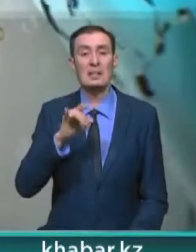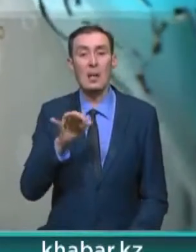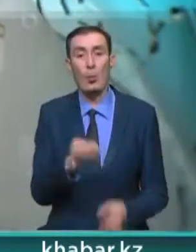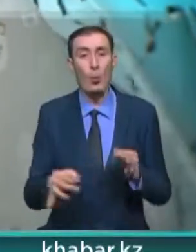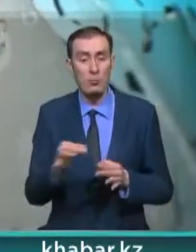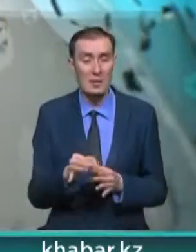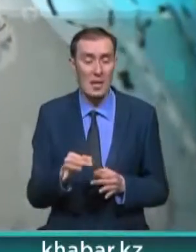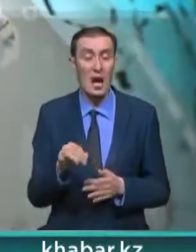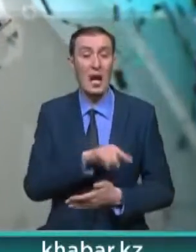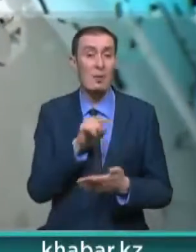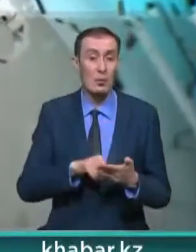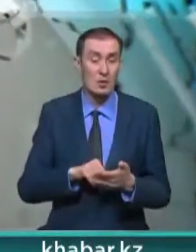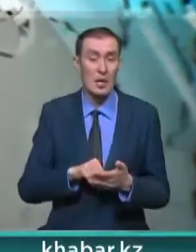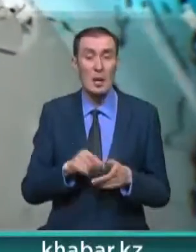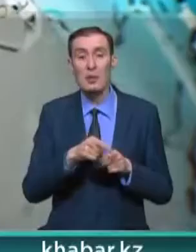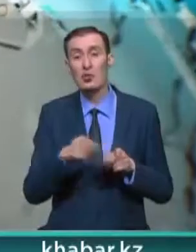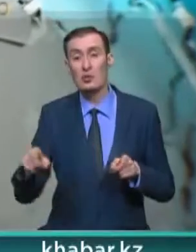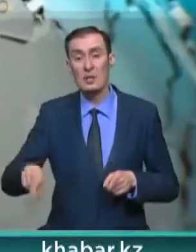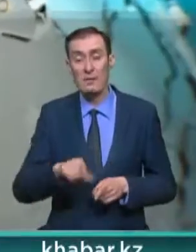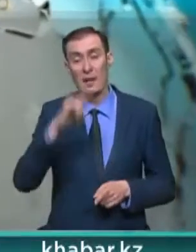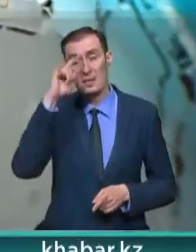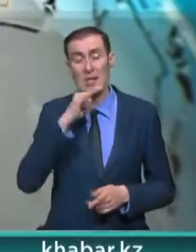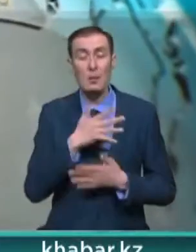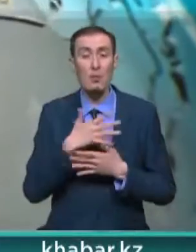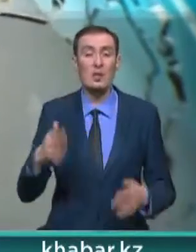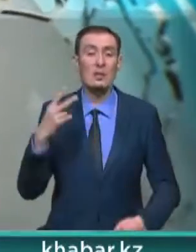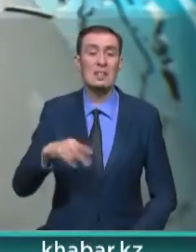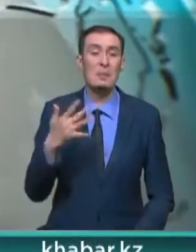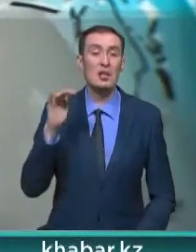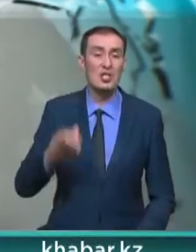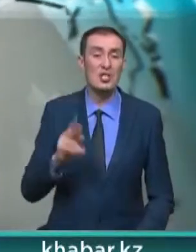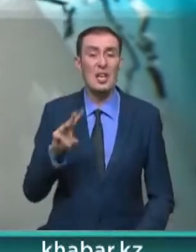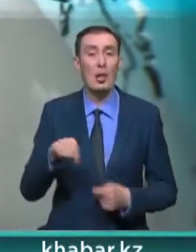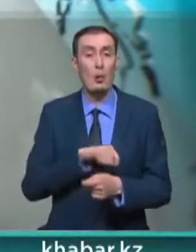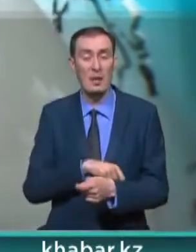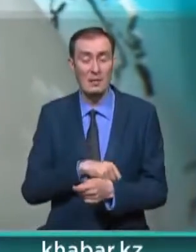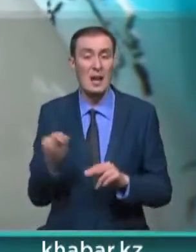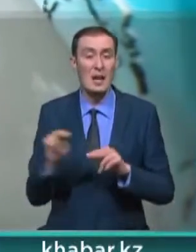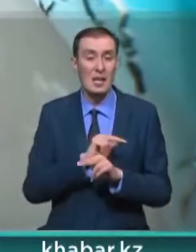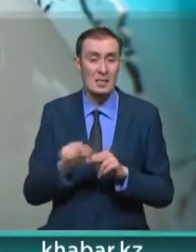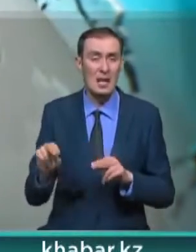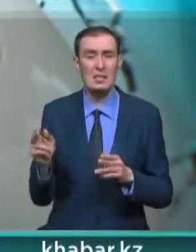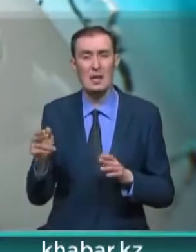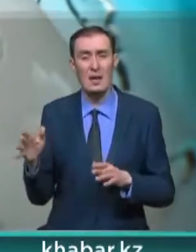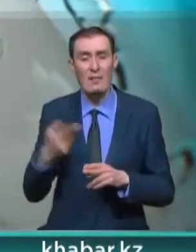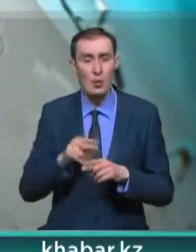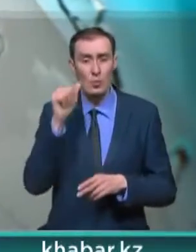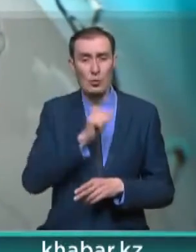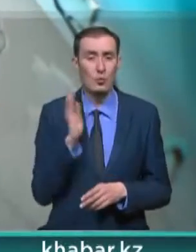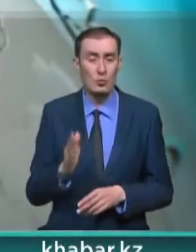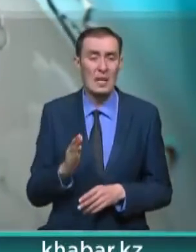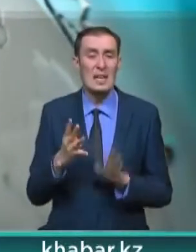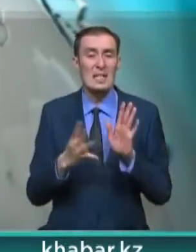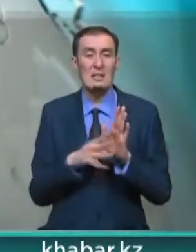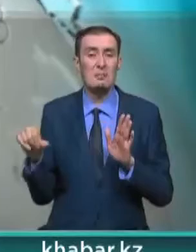регионах что касается протяженности трассы в казахстане больше 25 тысяч километров реконструкцию ремонт в этом году проведут на